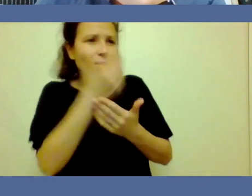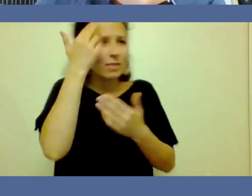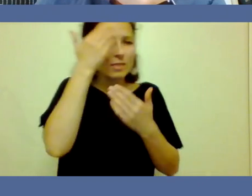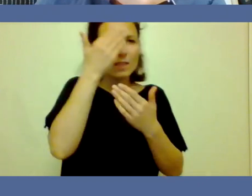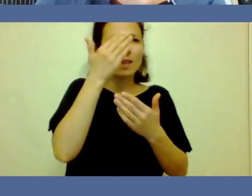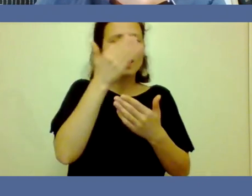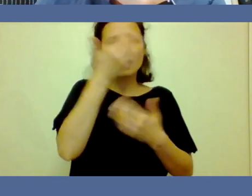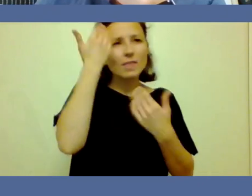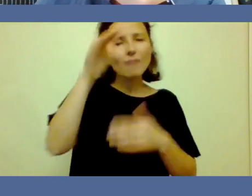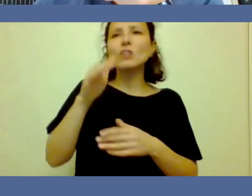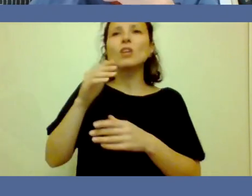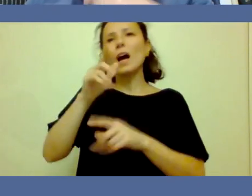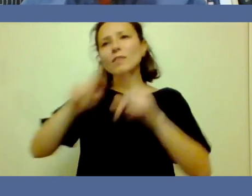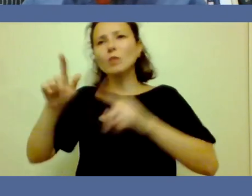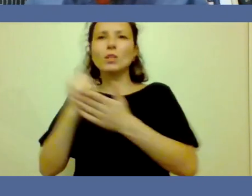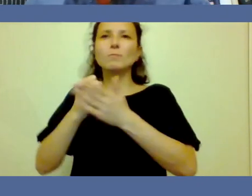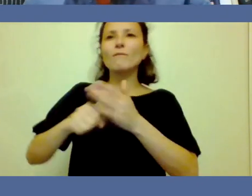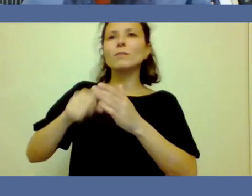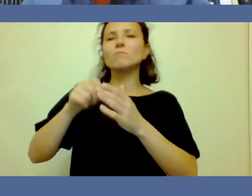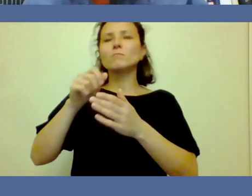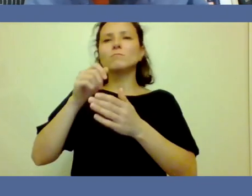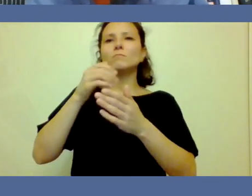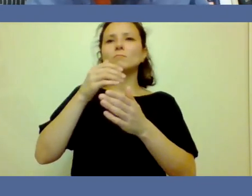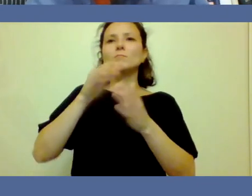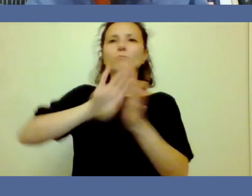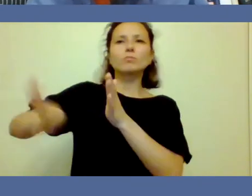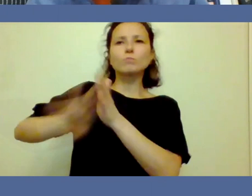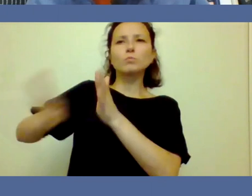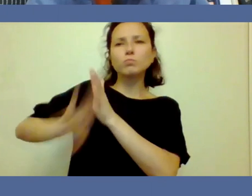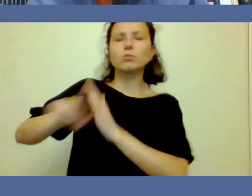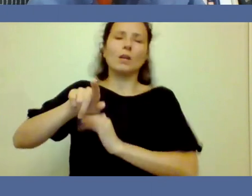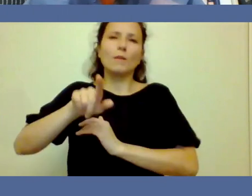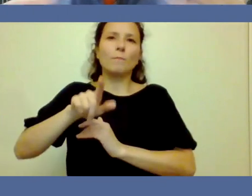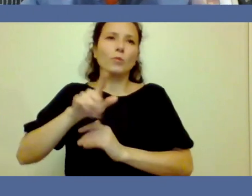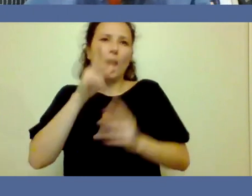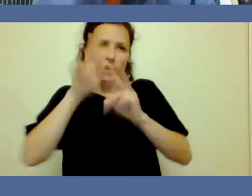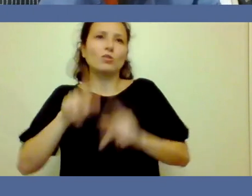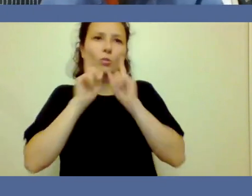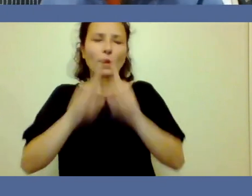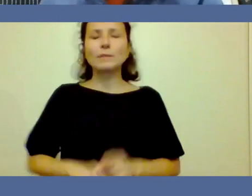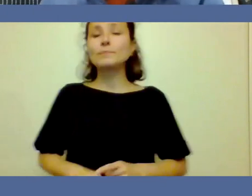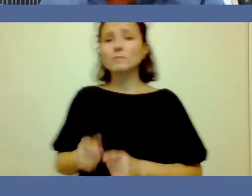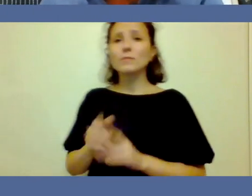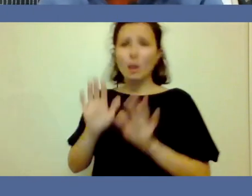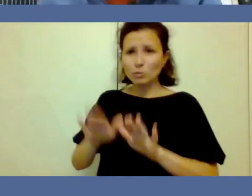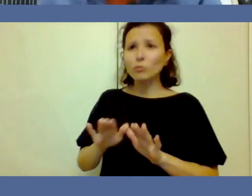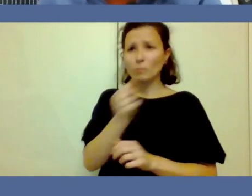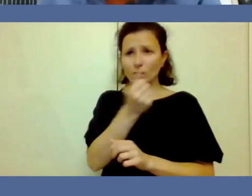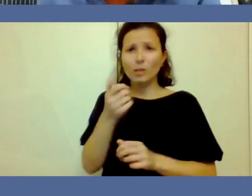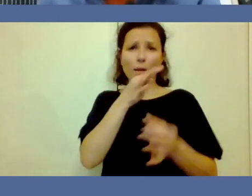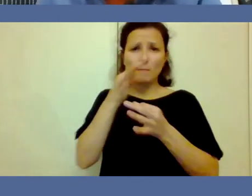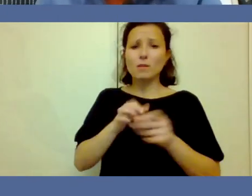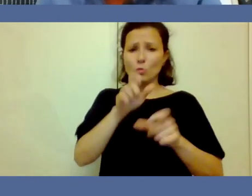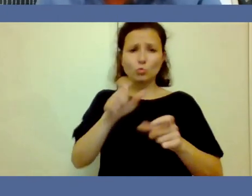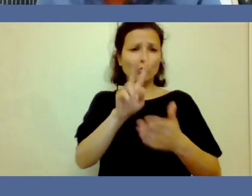prawdą. Okay. Pozwolimy kilka pytań od czytelników, żebyśmy ich nie zostawili